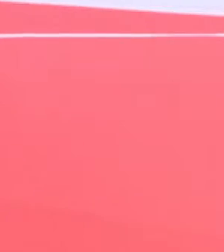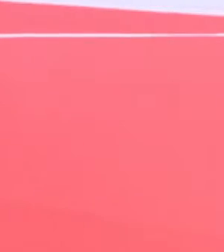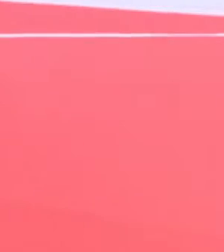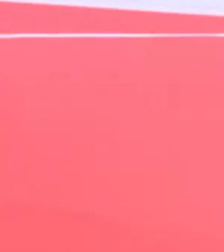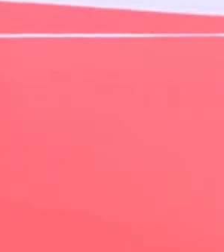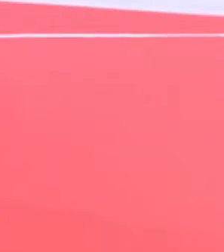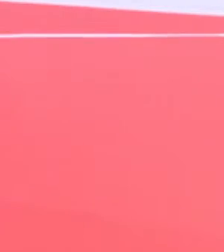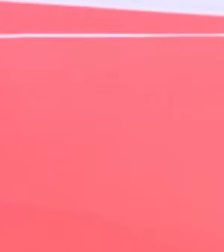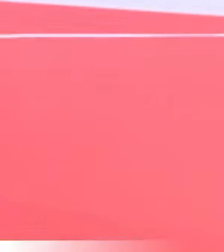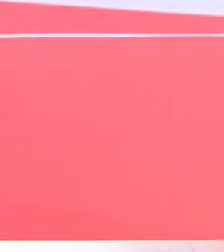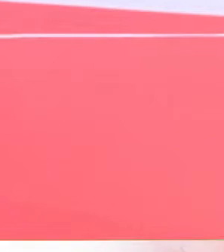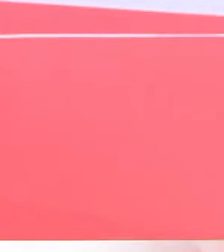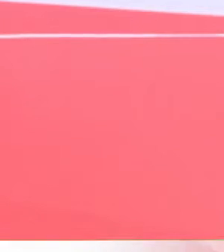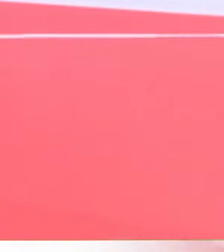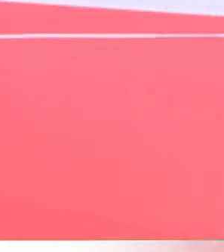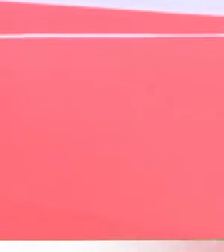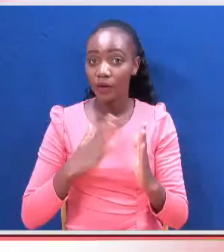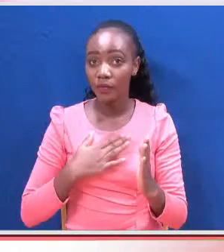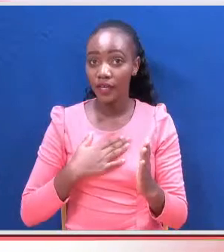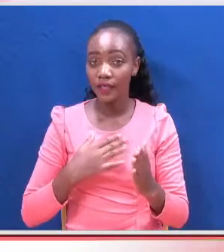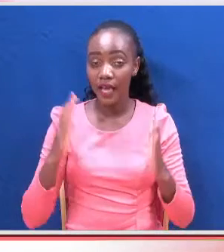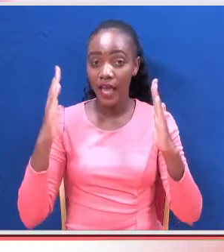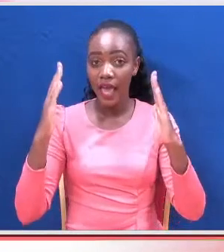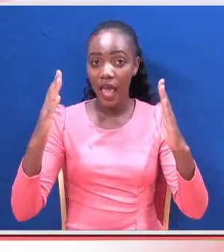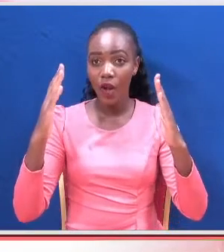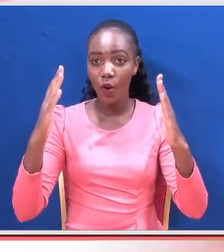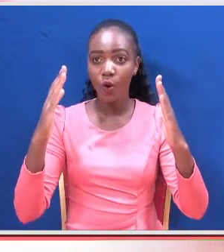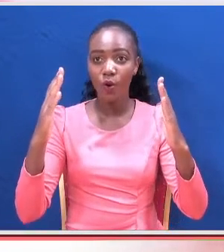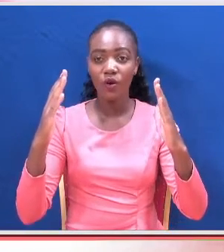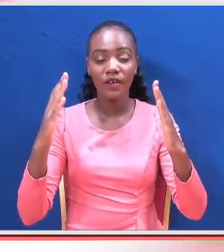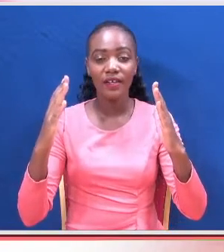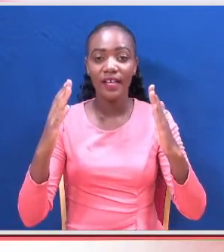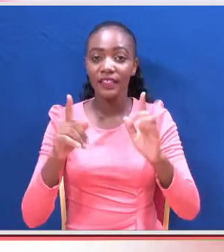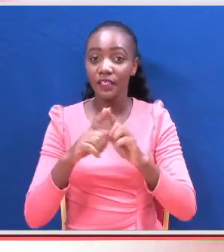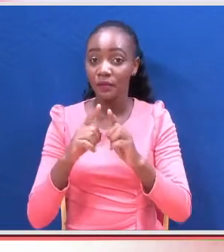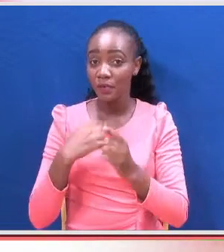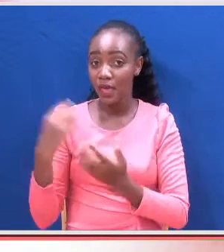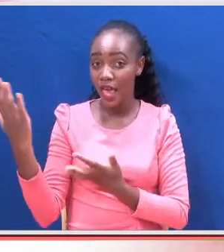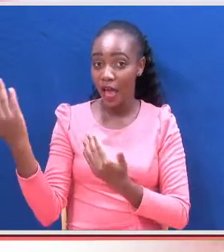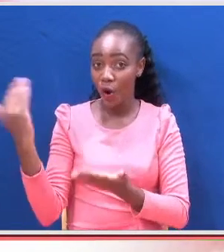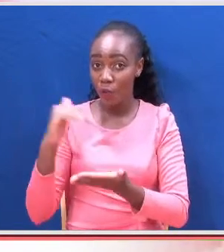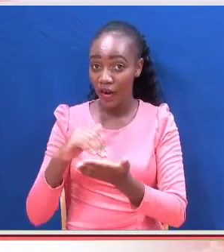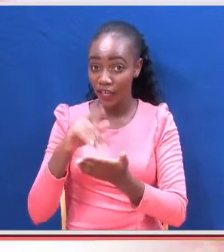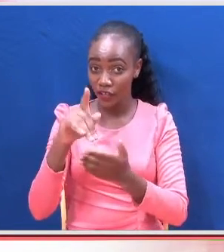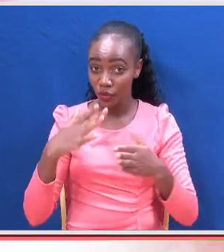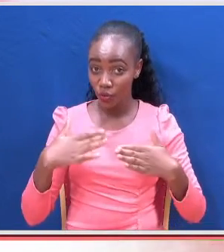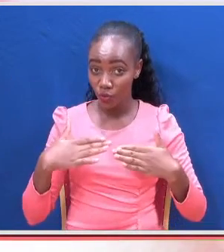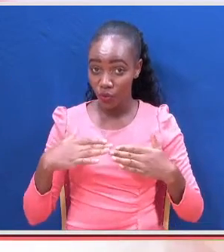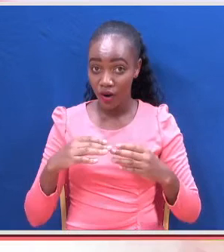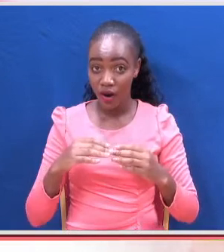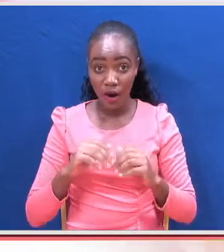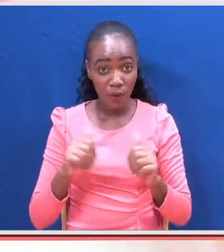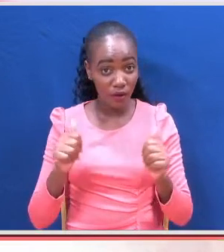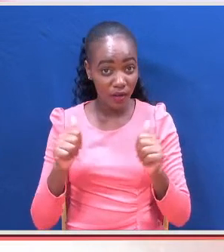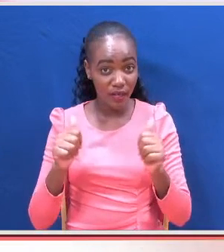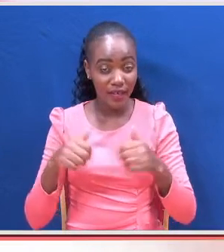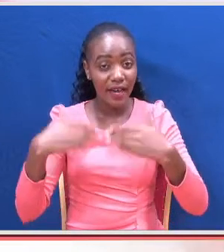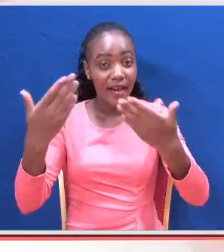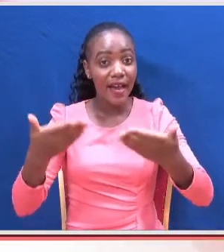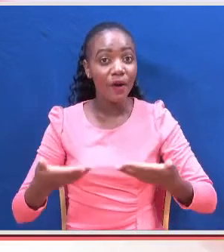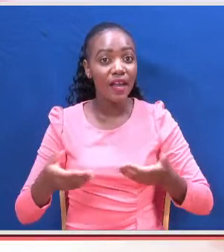Bila shaka mpenzi mtazamaji, na kusalimu popote pale ulipo, nikitumai mara tena umzima. Hujambo na karibu katika upeo